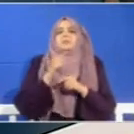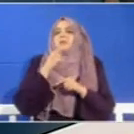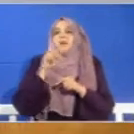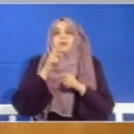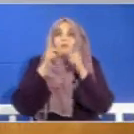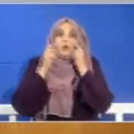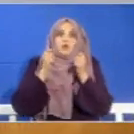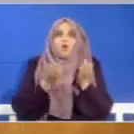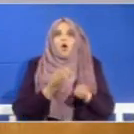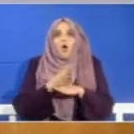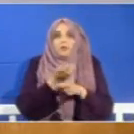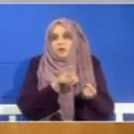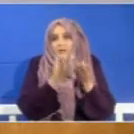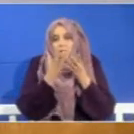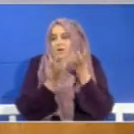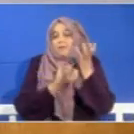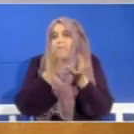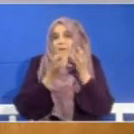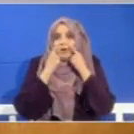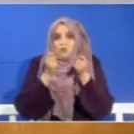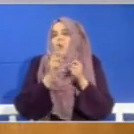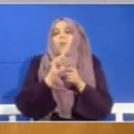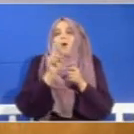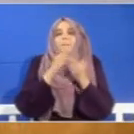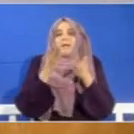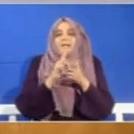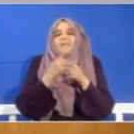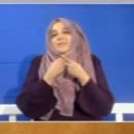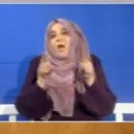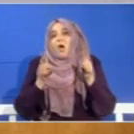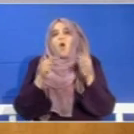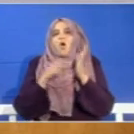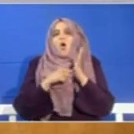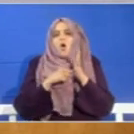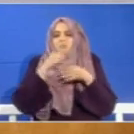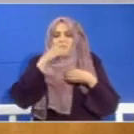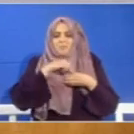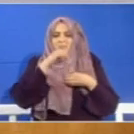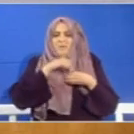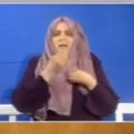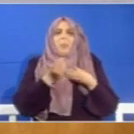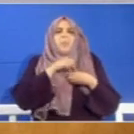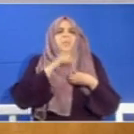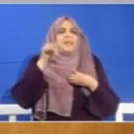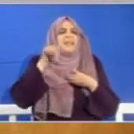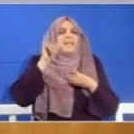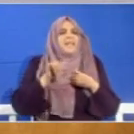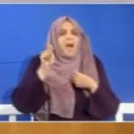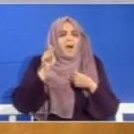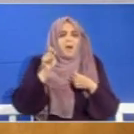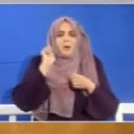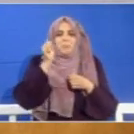هذا تاع النبي صلى الله عليه وسلم. فإذا العناية بالنظافة، العناية